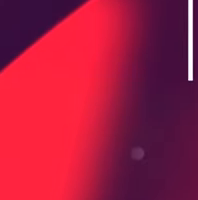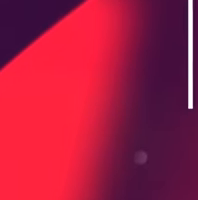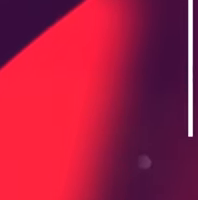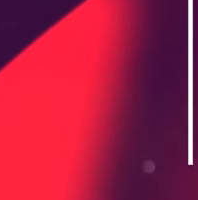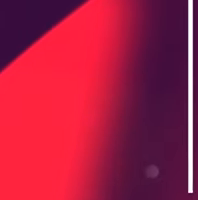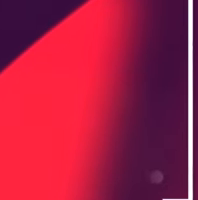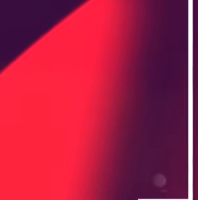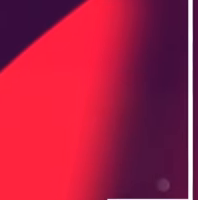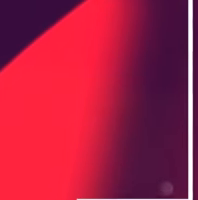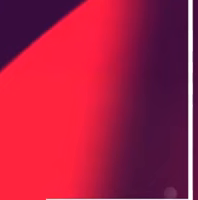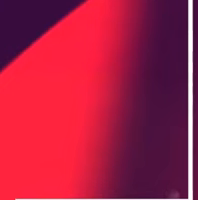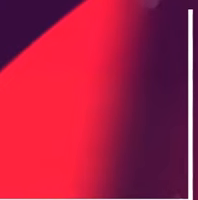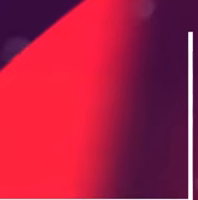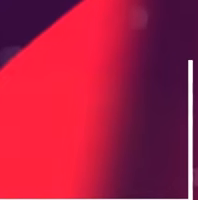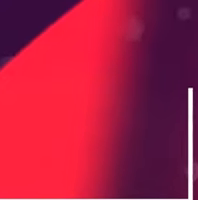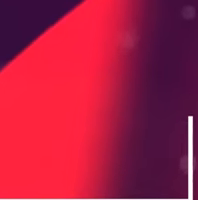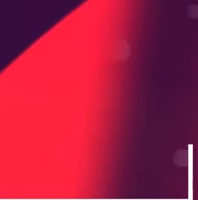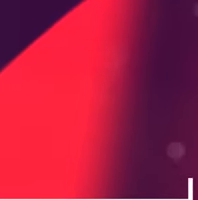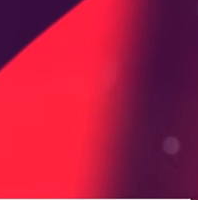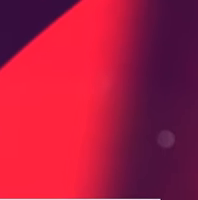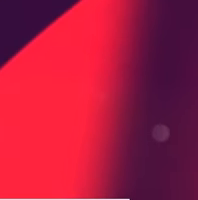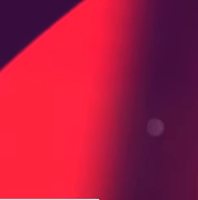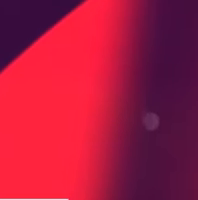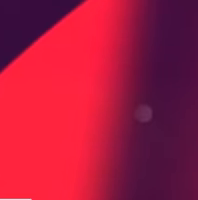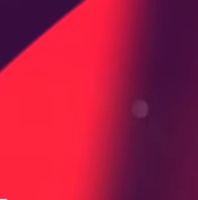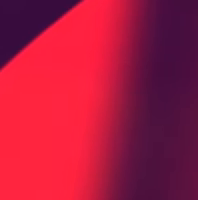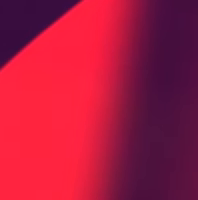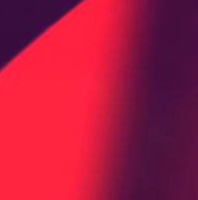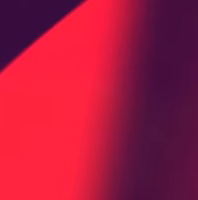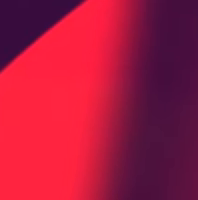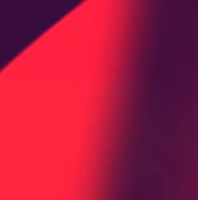ලෝකෙ සිදුවෙන උණුසුම් පුව දැනගන්න සියත නිවුස් YouTube channel එක අදම subscribe කරන්න.